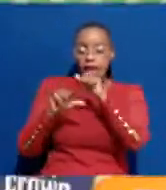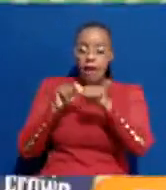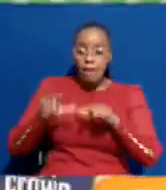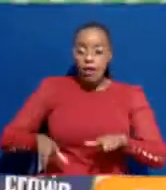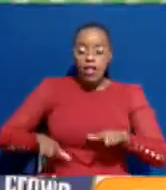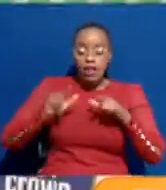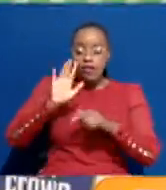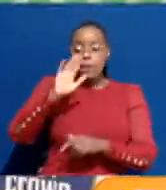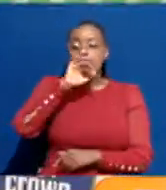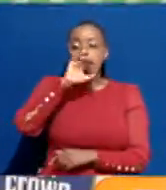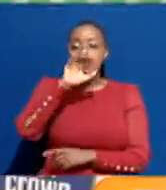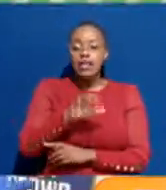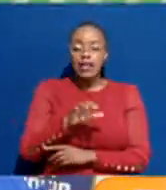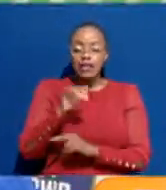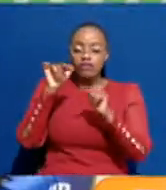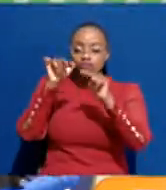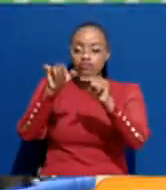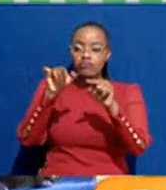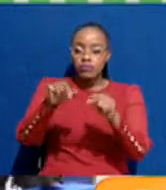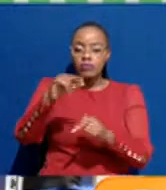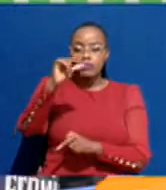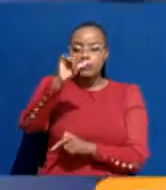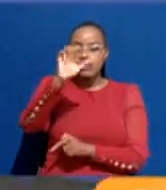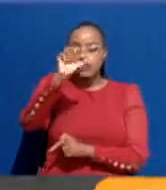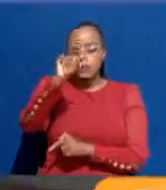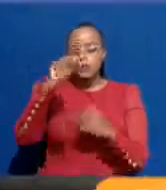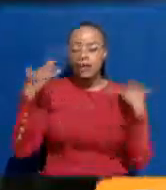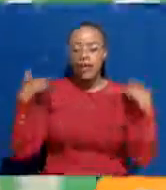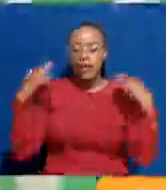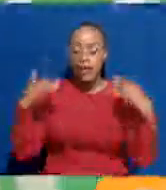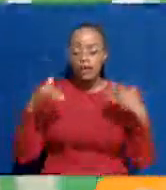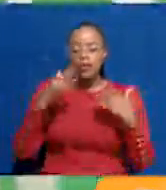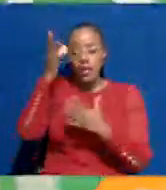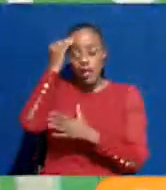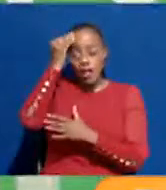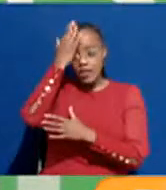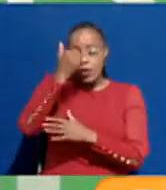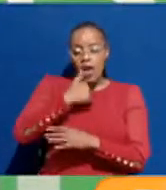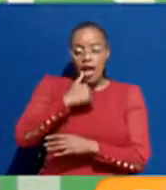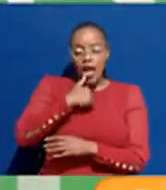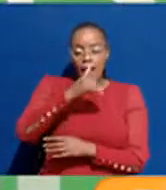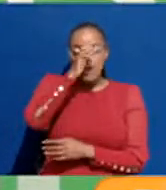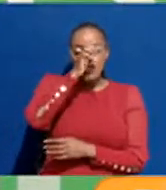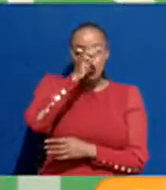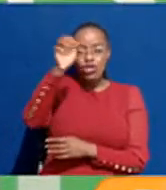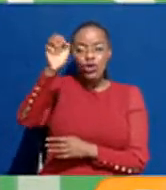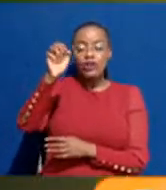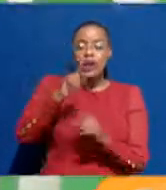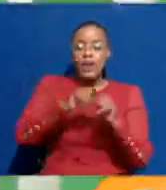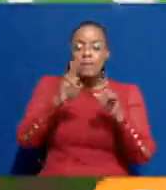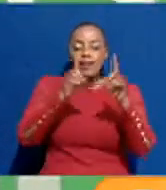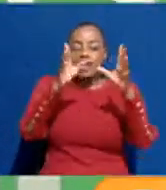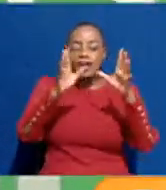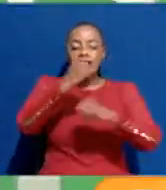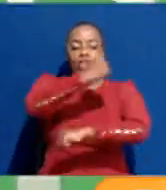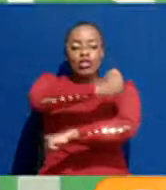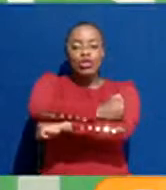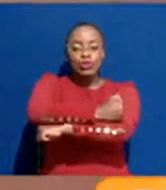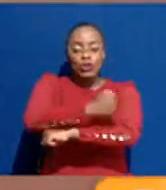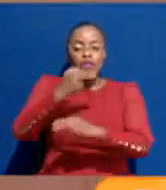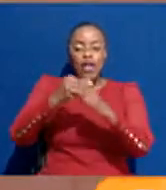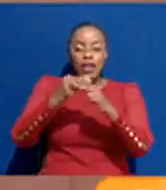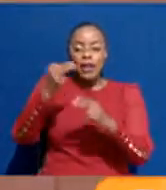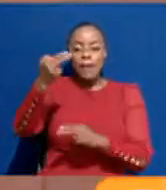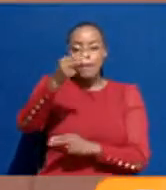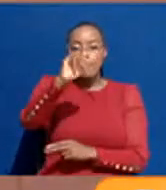ya mwanao, inalaumu shule ya Green Angels Academy kwa kuwapa kisogo. Hata hivyo, mkurugenzi wa shule hiyo Hilda